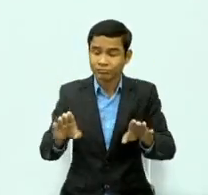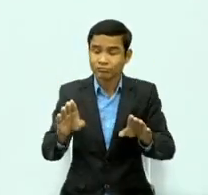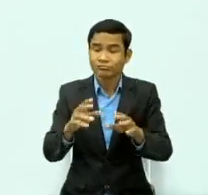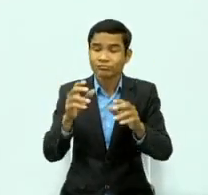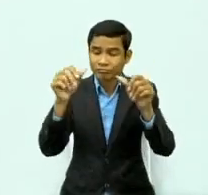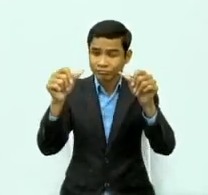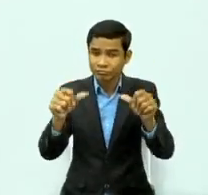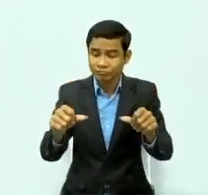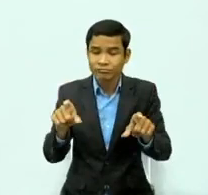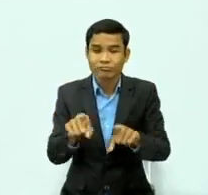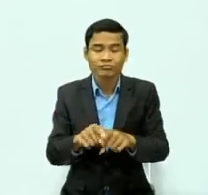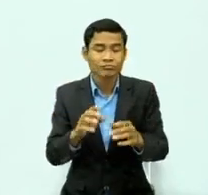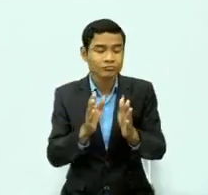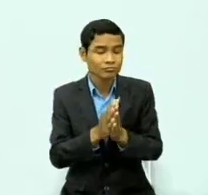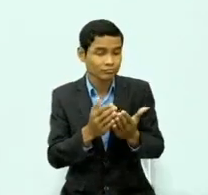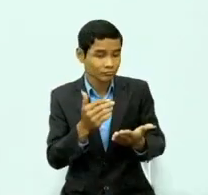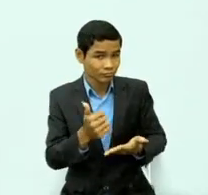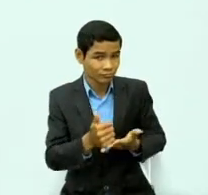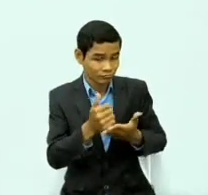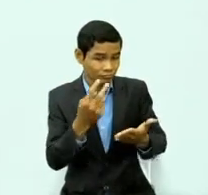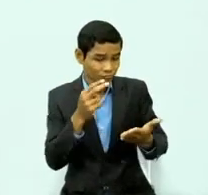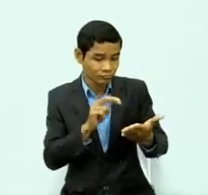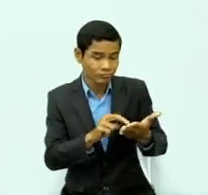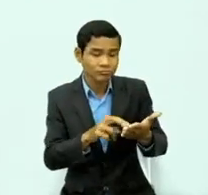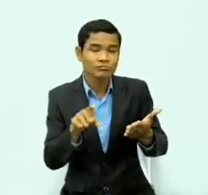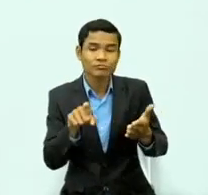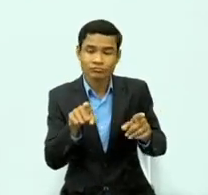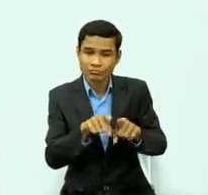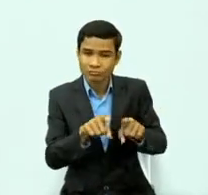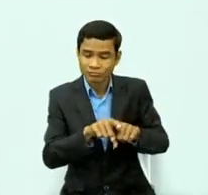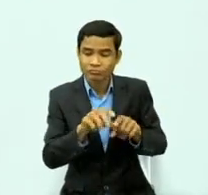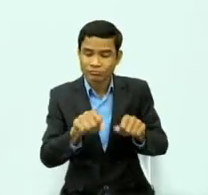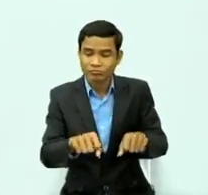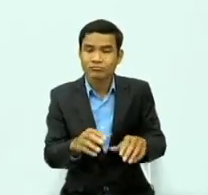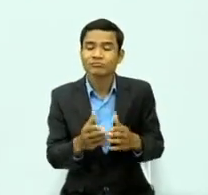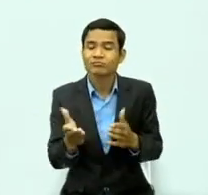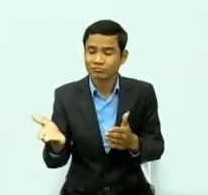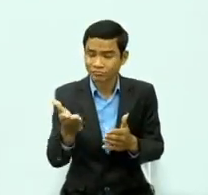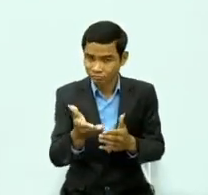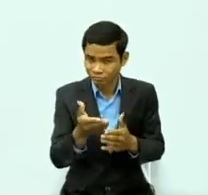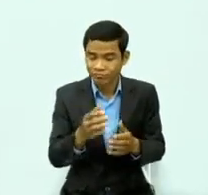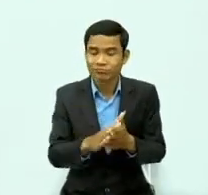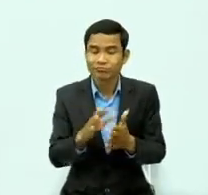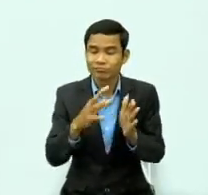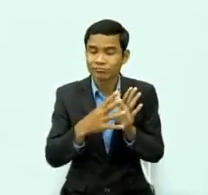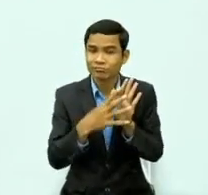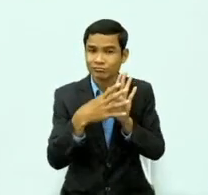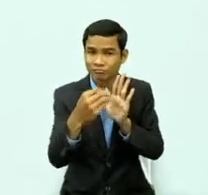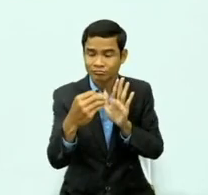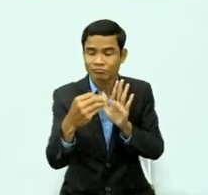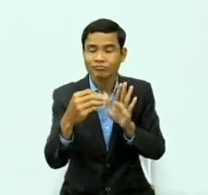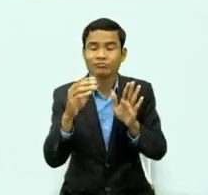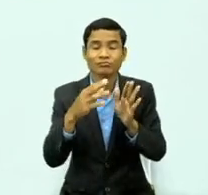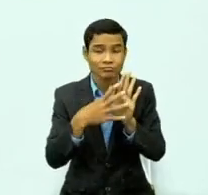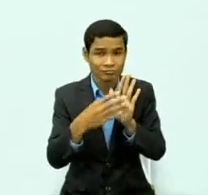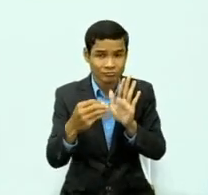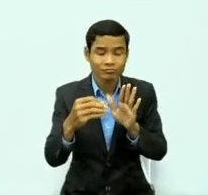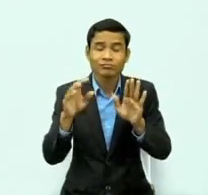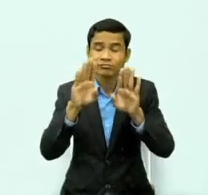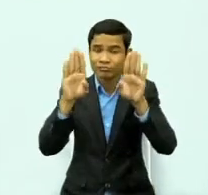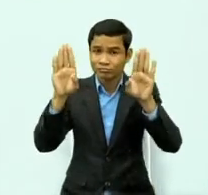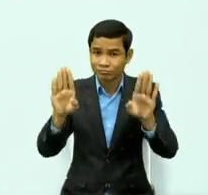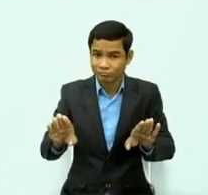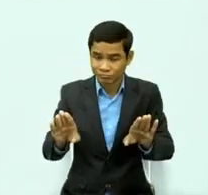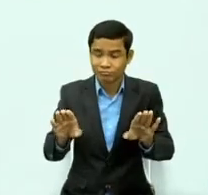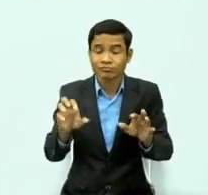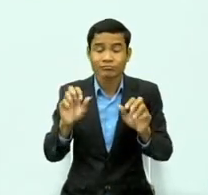បស់កូននៅលើសិភៅដែរណាគឺនៅក្នុងសិភៅជំនួយគឺដូចគ្នាណាអ្នកគ្រូចាចំឡងពីក្នុងសិភៅរបស់កូនអញ្ចឹងកូនកូនដែលមាន